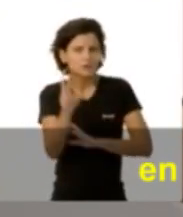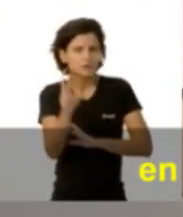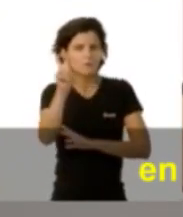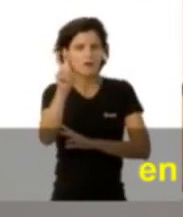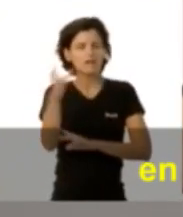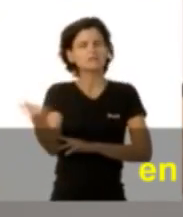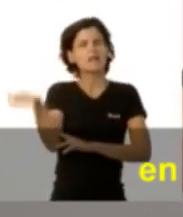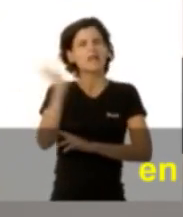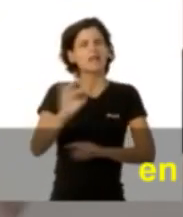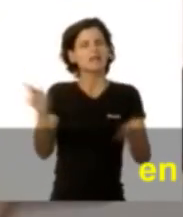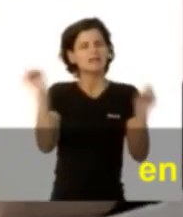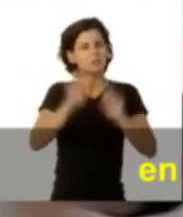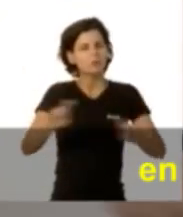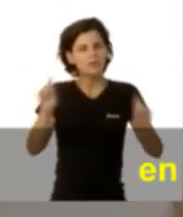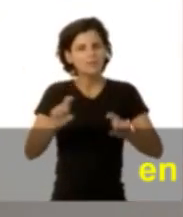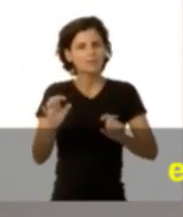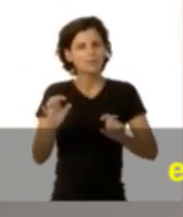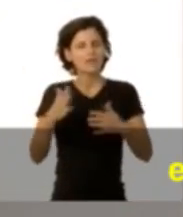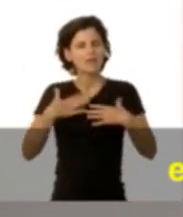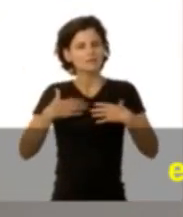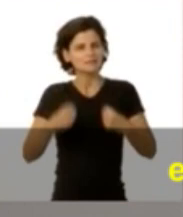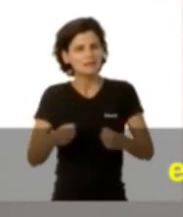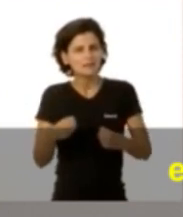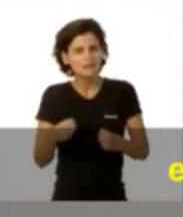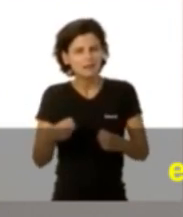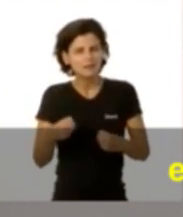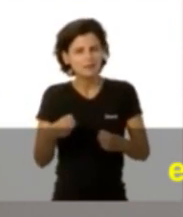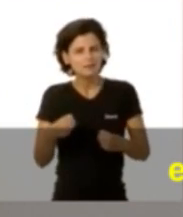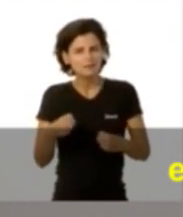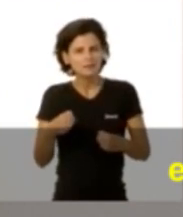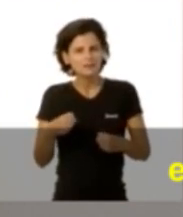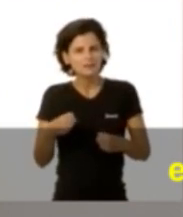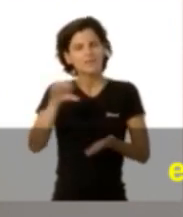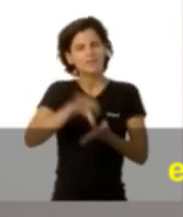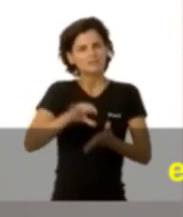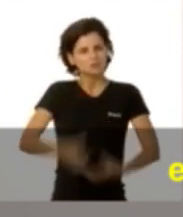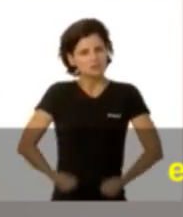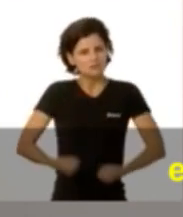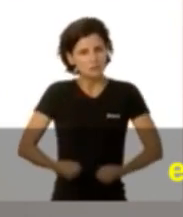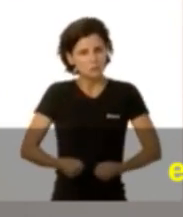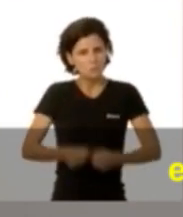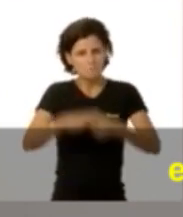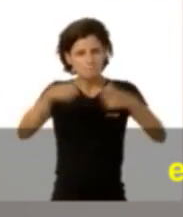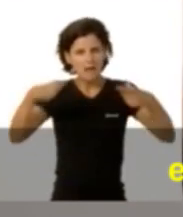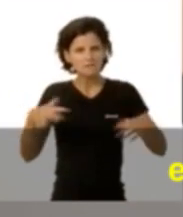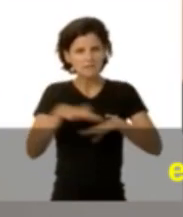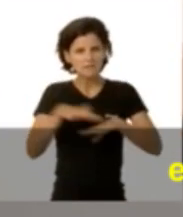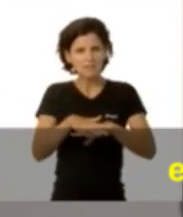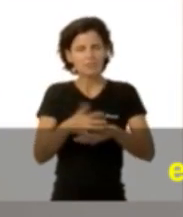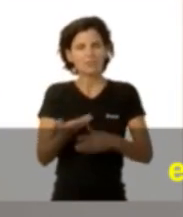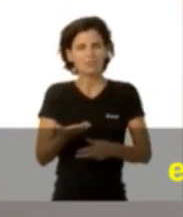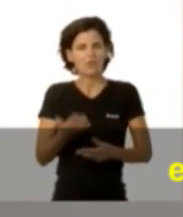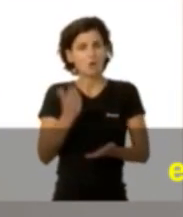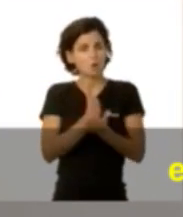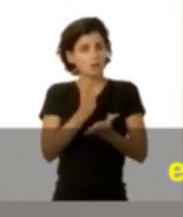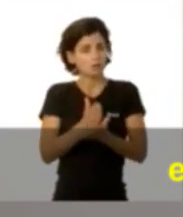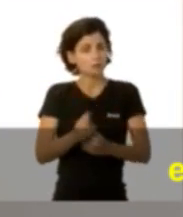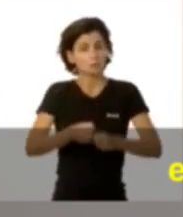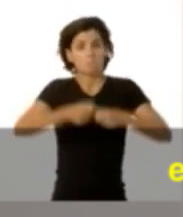educació, en sanitat, en fer més centres de salut, en fer més